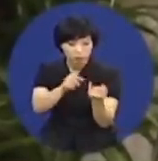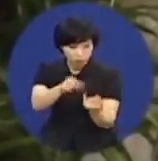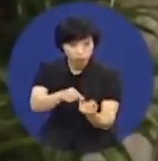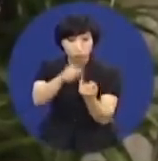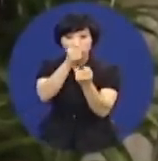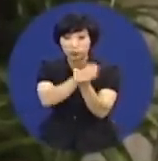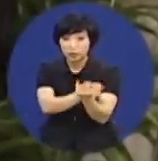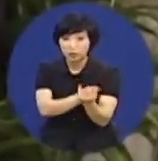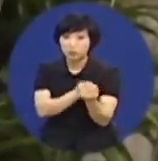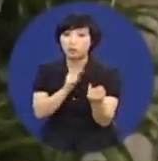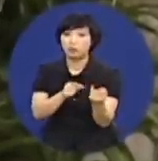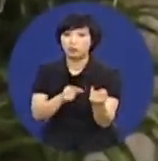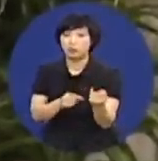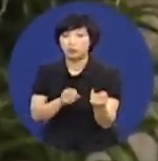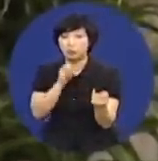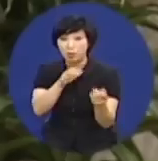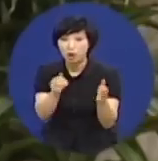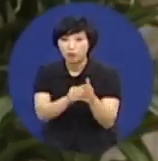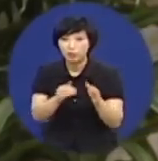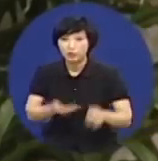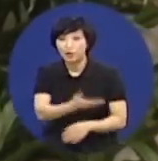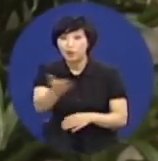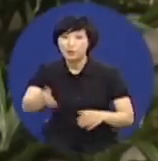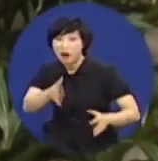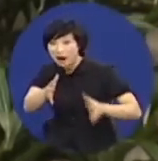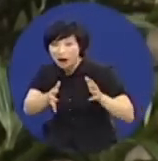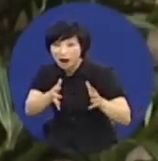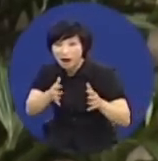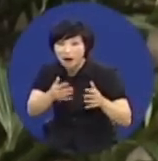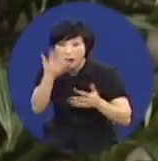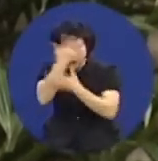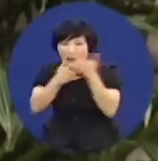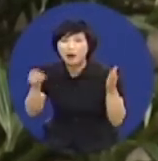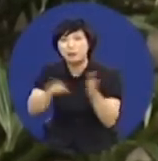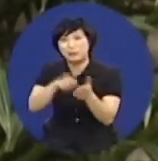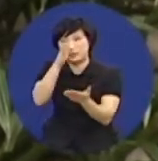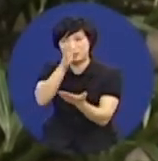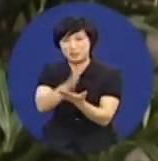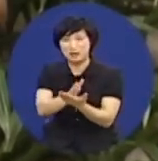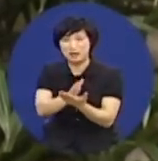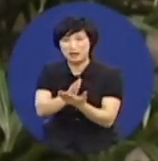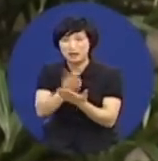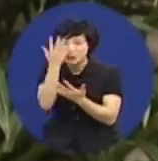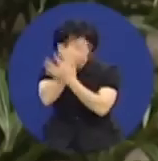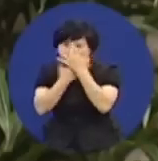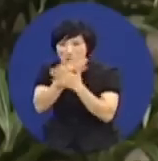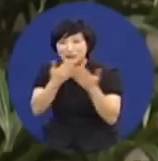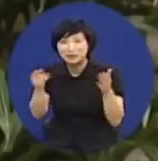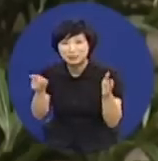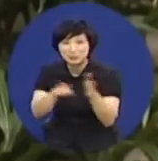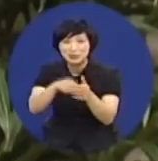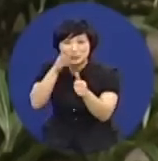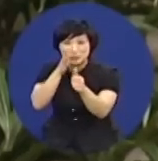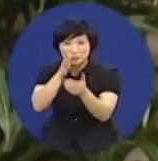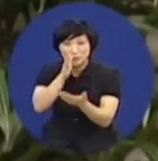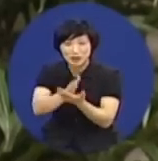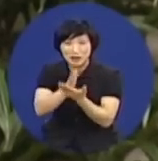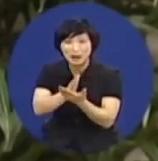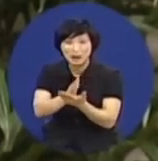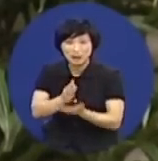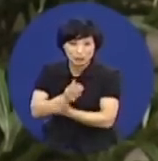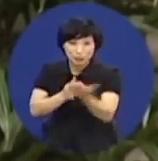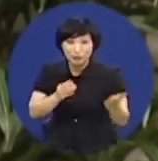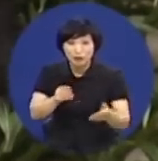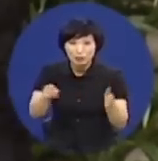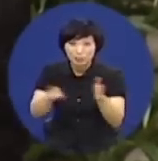が娘よ、あなたの信仰があなたを救った。私たちは信じることをいい加減にしないで、あ